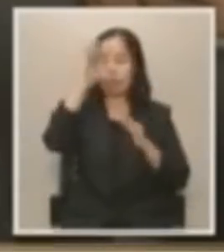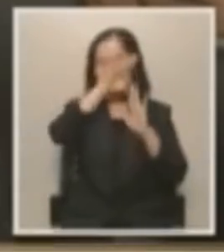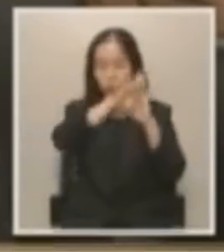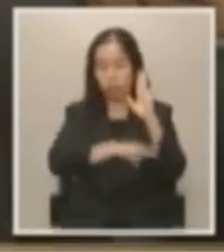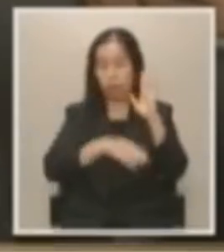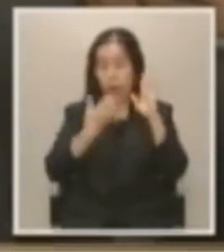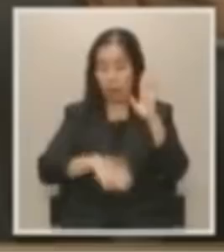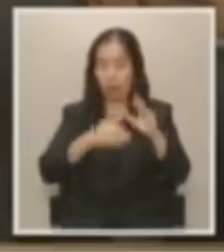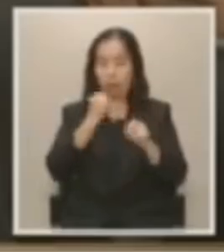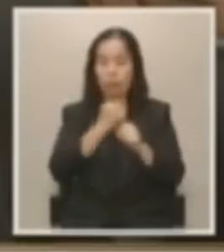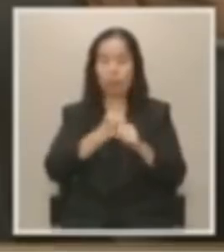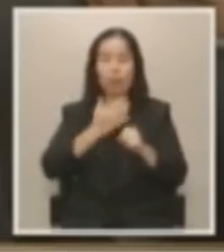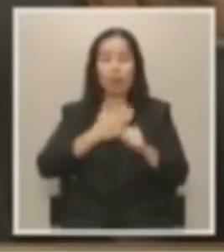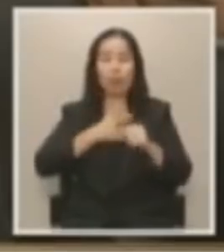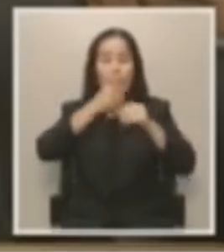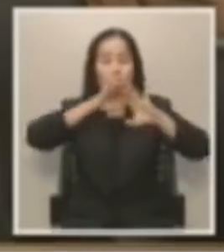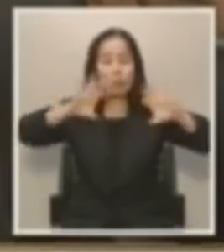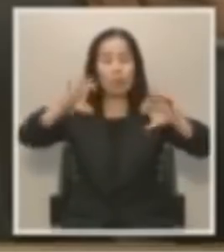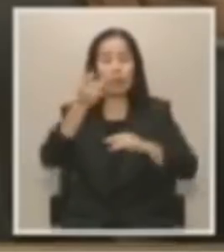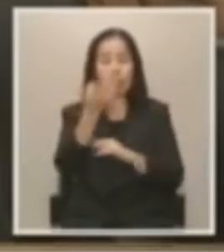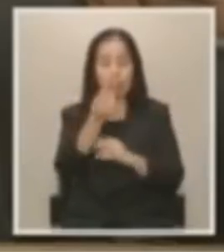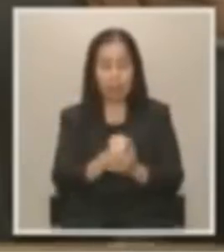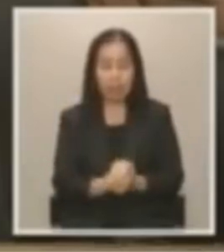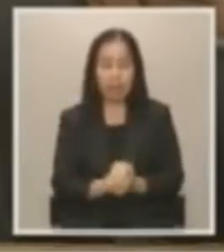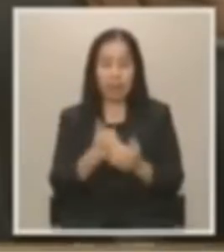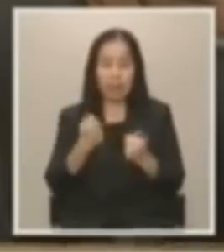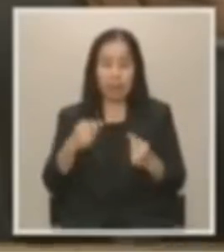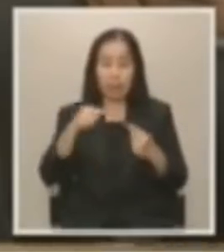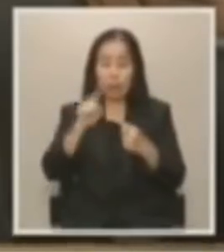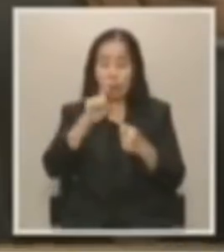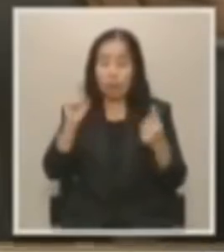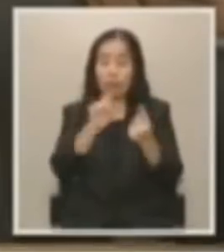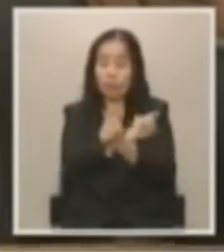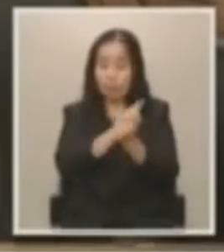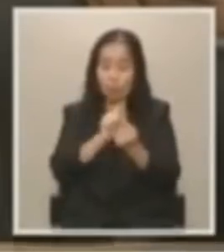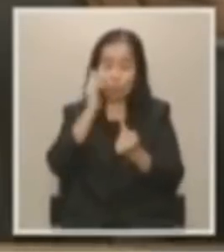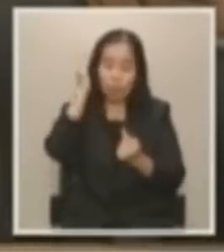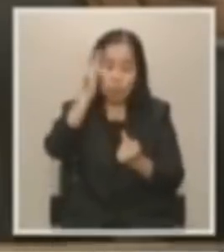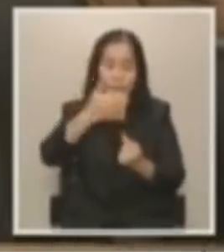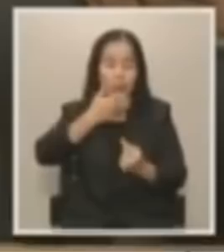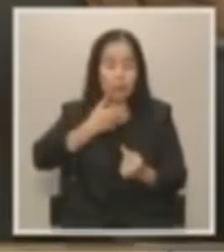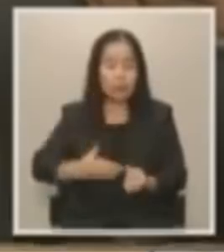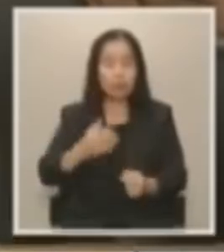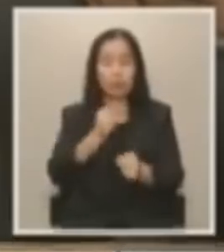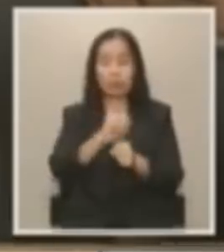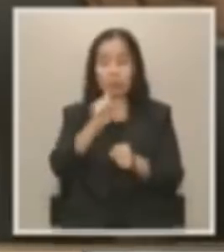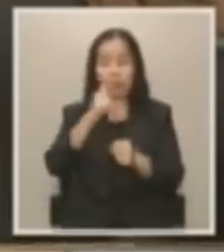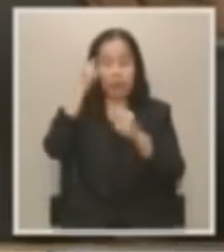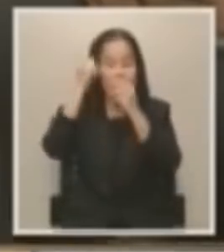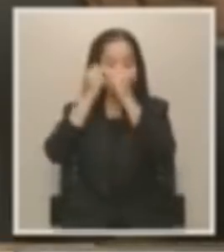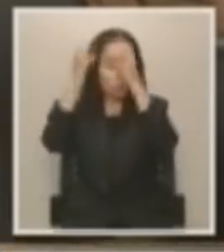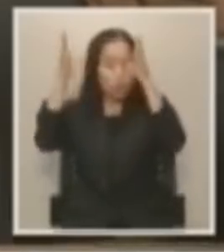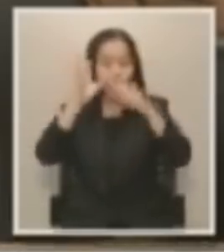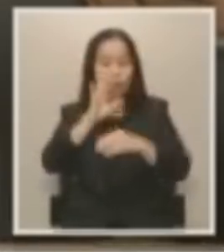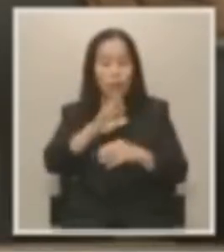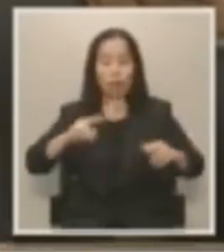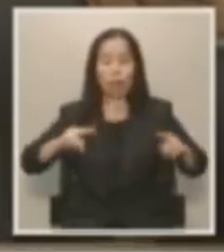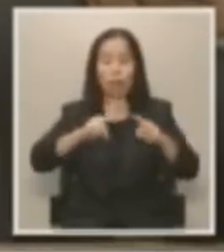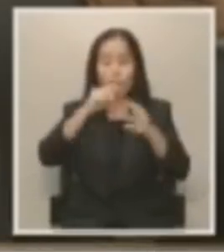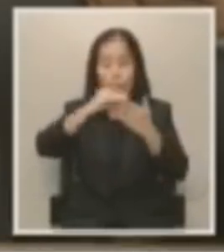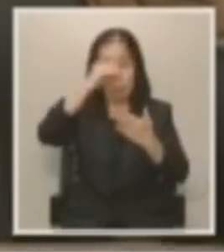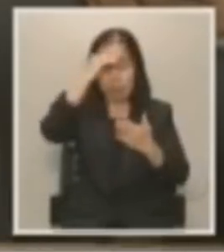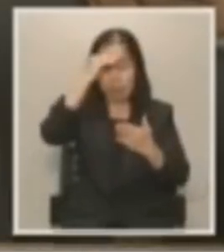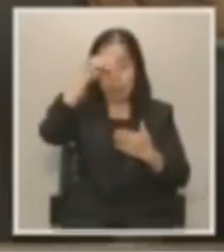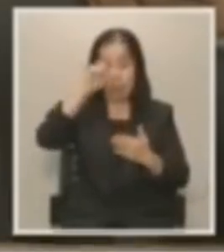การสร้างคุณภาพทุนมนุษย์สู่สังคมและอนาคตที่ยั่งยืนเป็นวิสัยทัศน์ที่กระทรวงศึกษาเขียนไว้